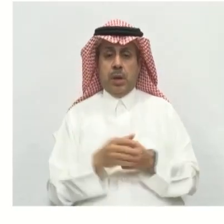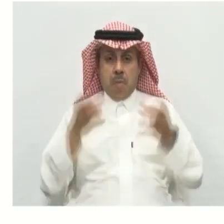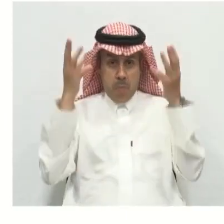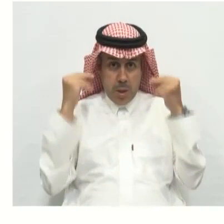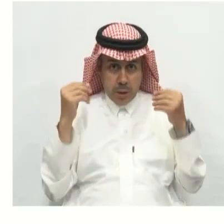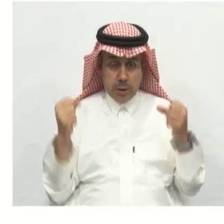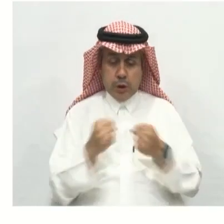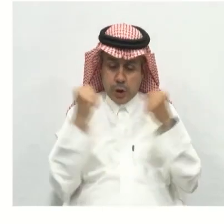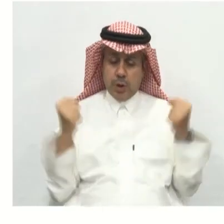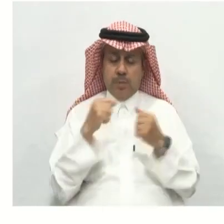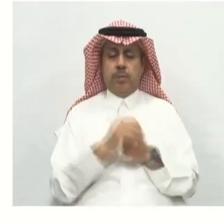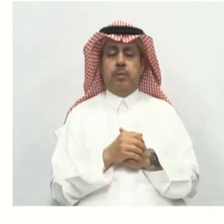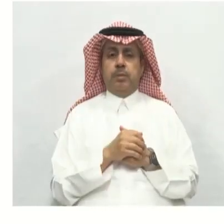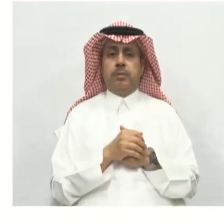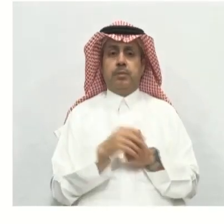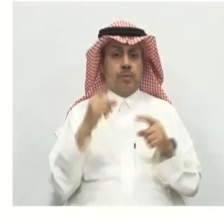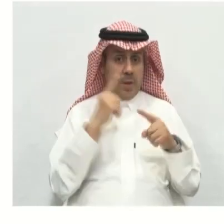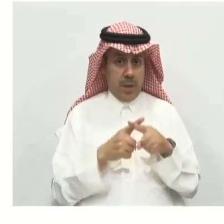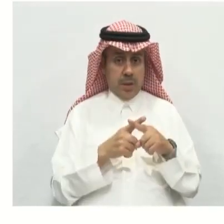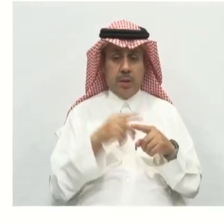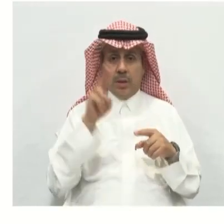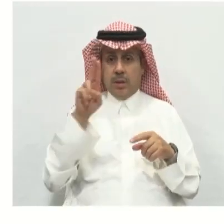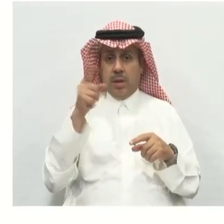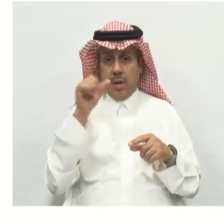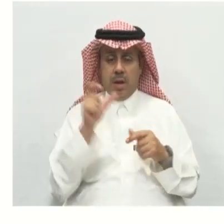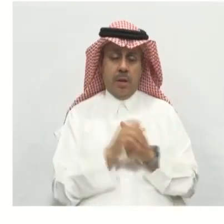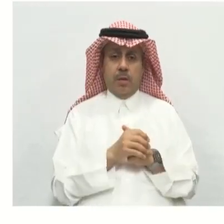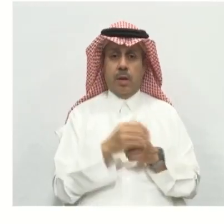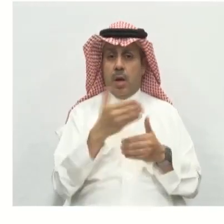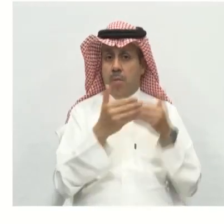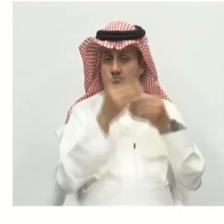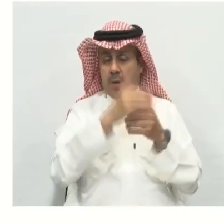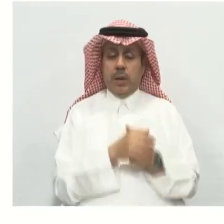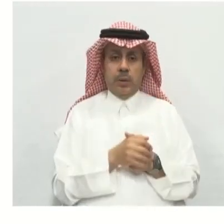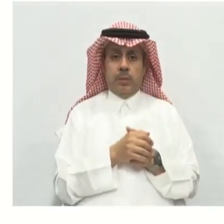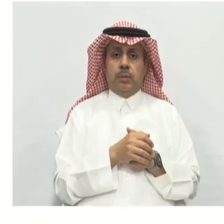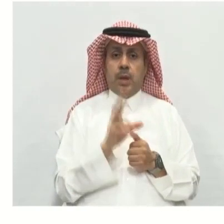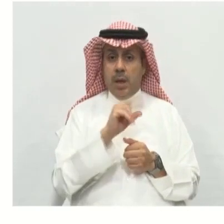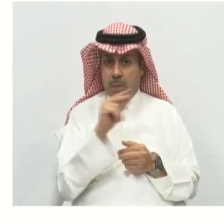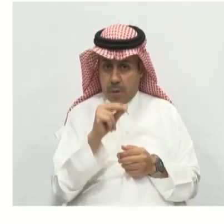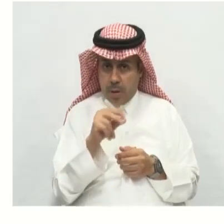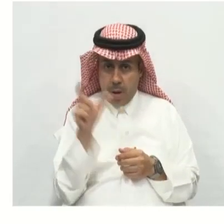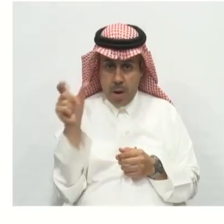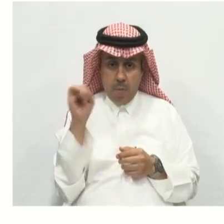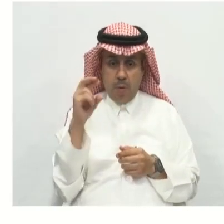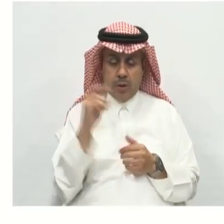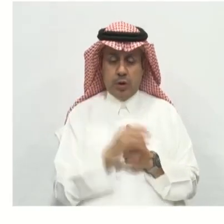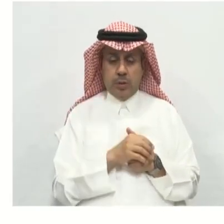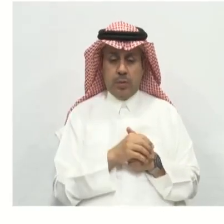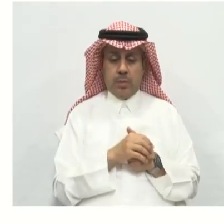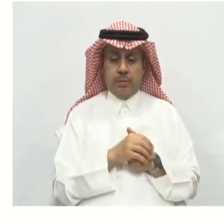اي ام دي بي الخاصه باكستين لبناء مثل هذا النموذج